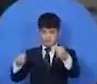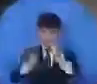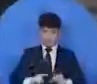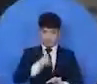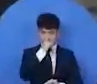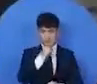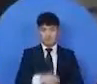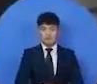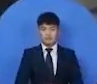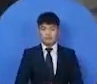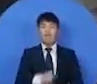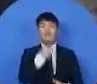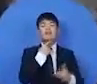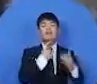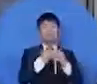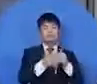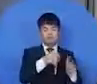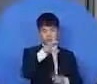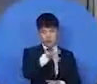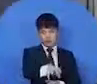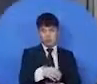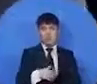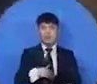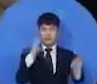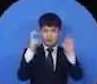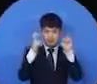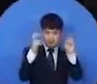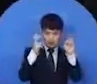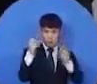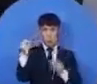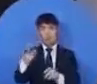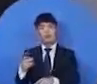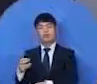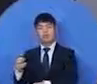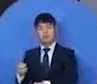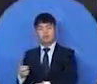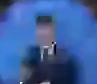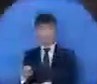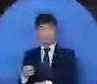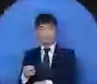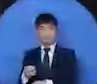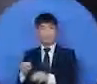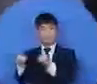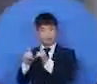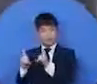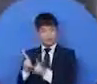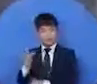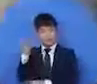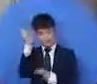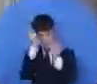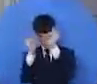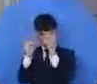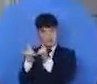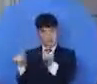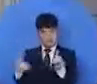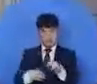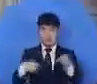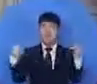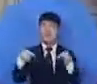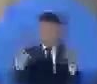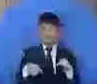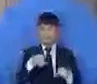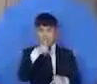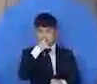시민들이 참여했는데요 현정 체험관에서는 기업과 구직자 간 1대 현정 면접과 상담을 진행했으며